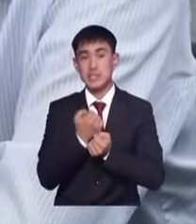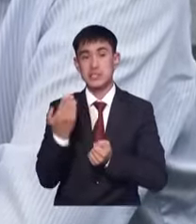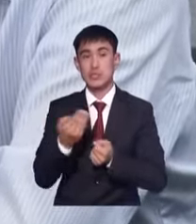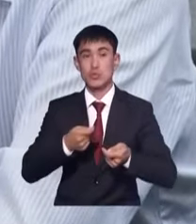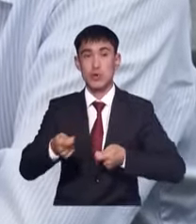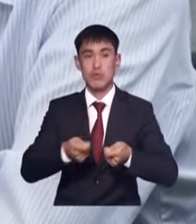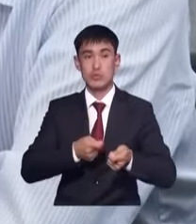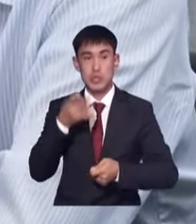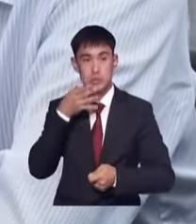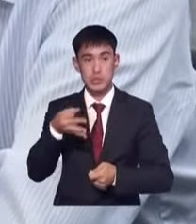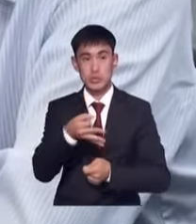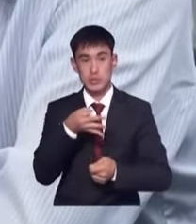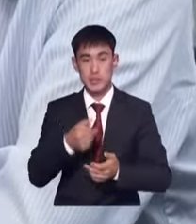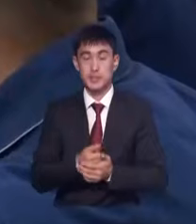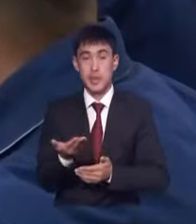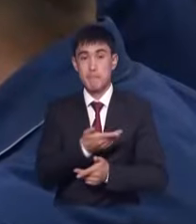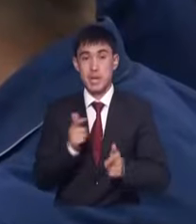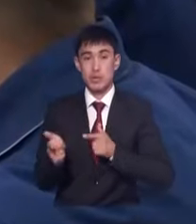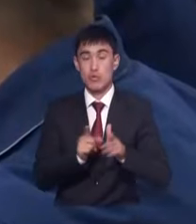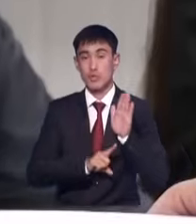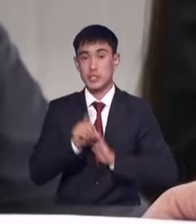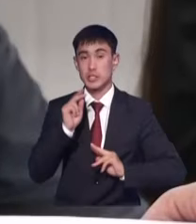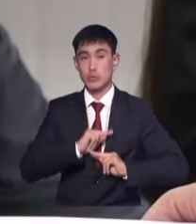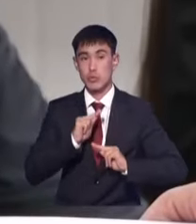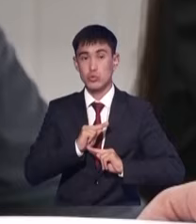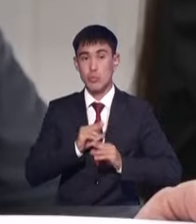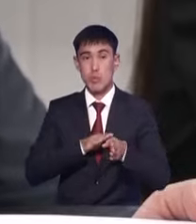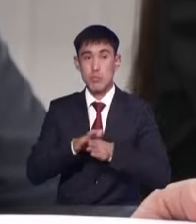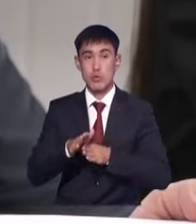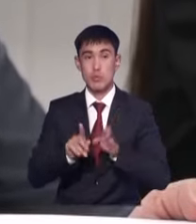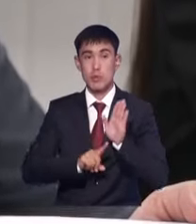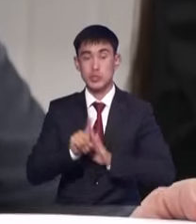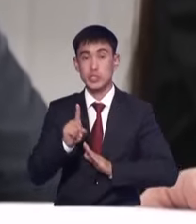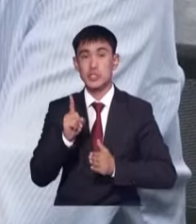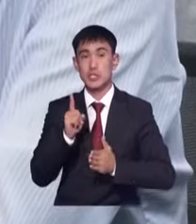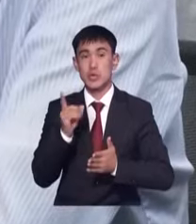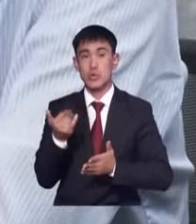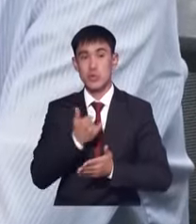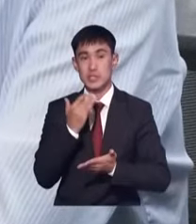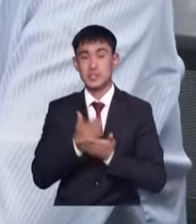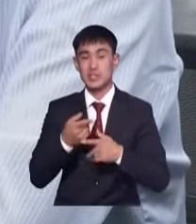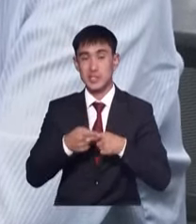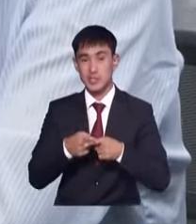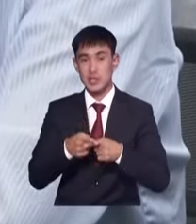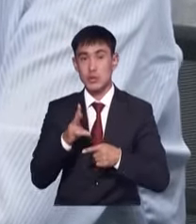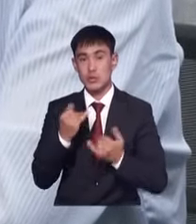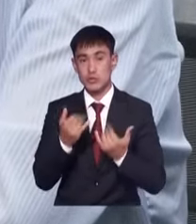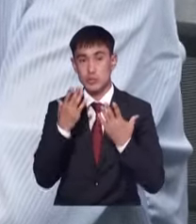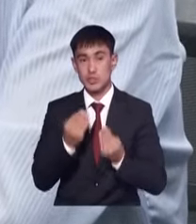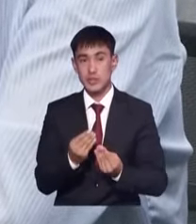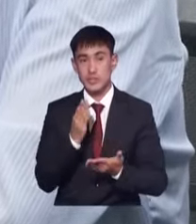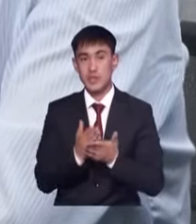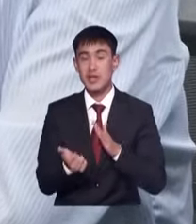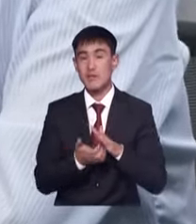стороны руководства Алматинской области. Мы готовы приступить к работе при полном подключении всего имеющегося у нас оборудования. Однако на сегодня